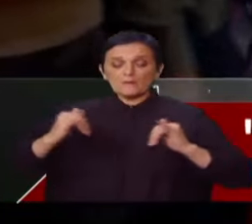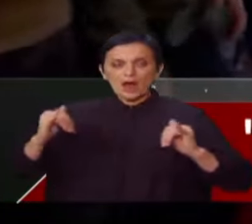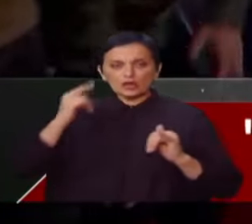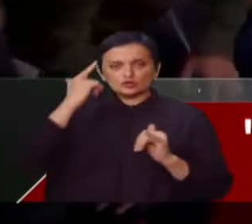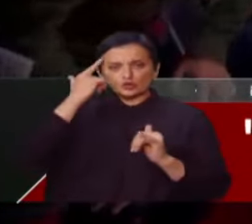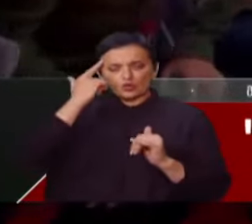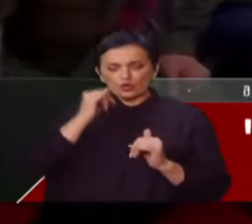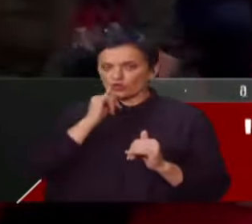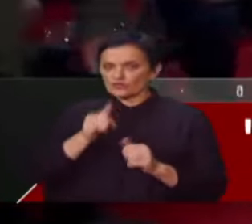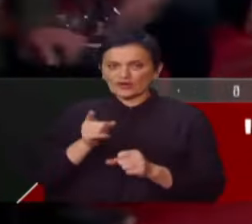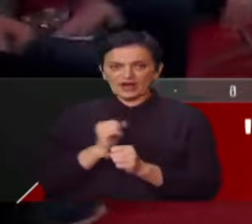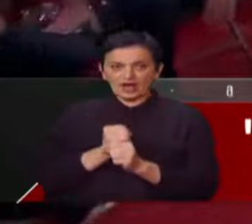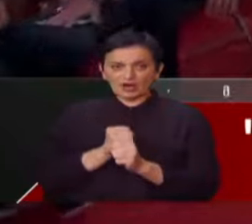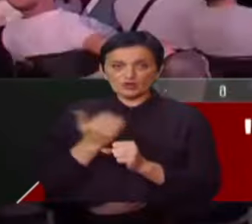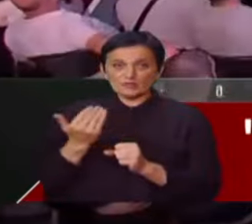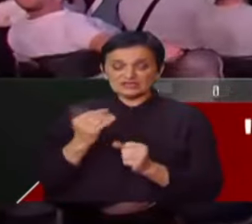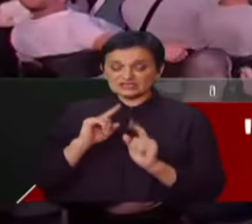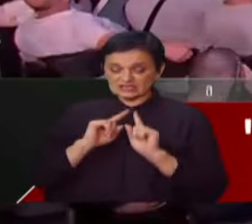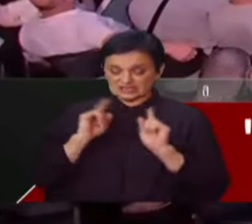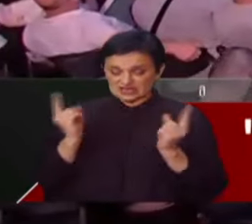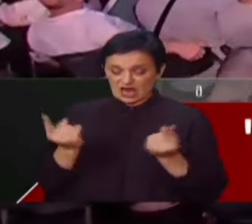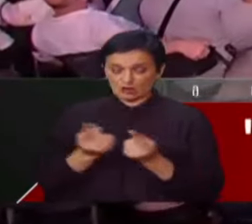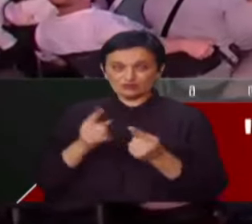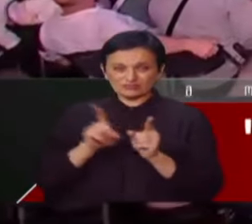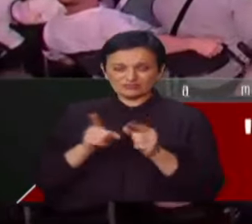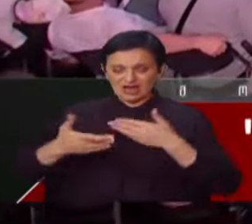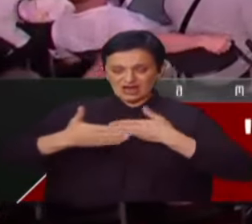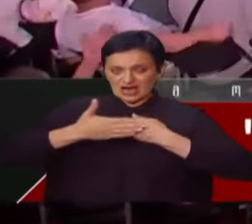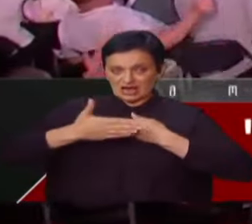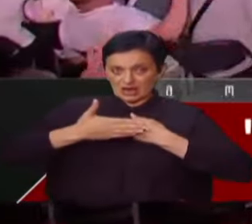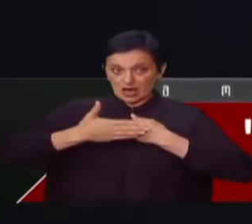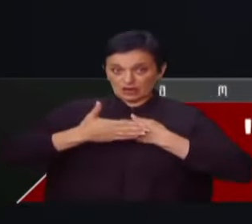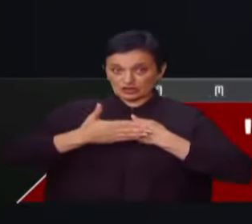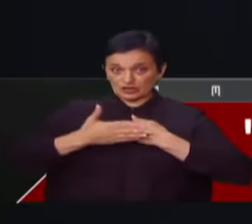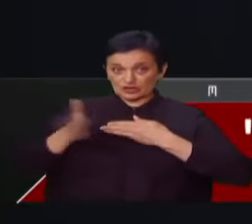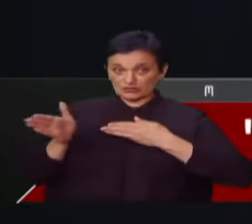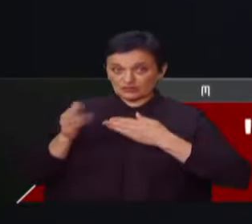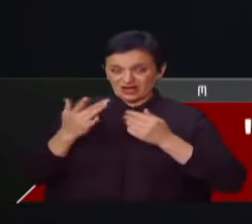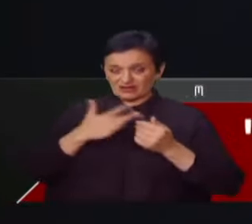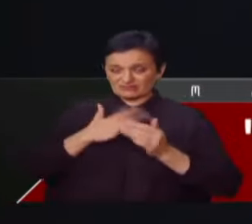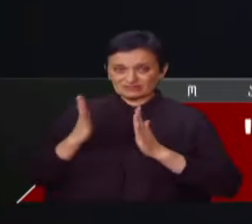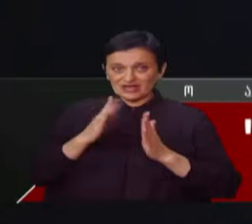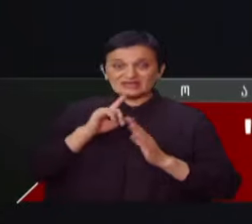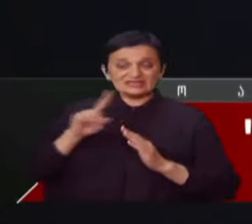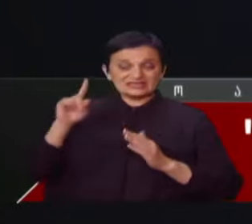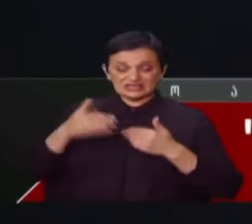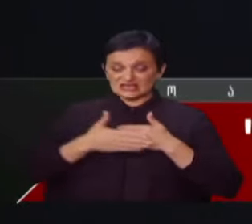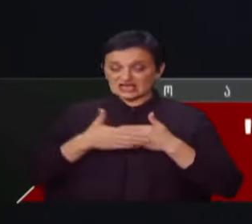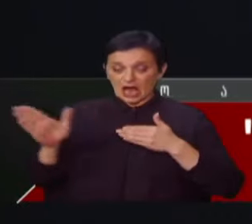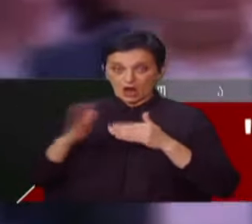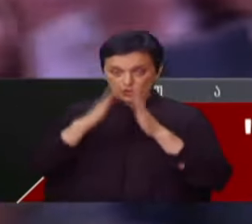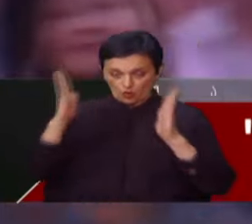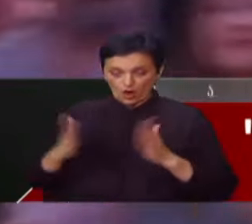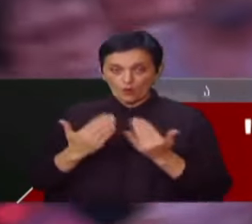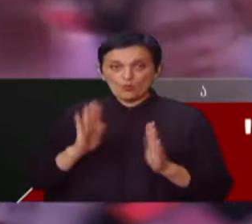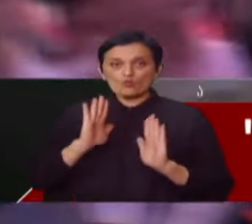ასე ვთქვათ, ვერ მოახერხა და მის გარშემო და იმ კარში, ასე ვთქვათ, რომელიც მან ერთიანობისთვის დაახლოებით ერთი წლის წინ გააღო, მხოლოდ და